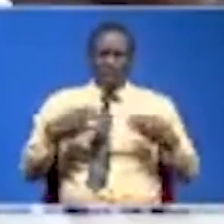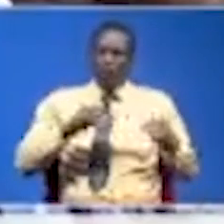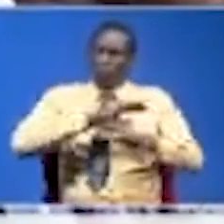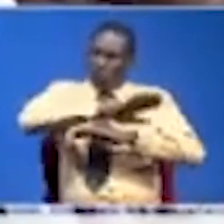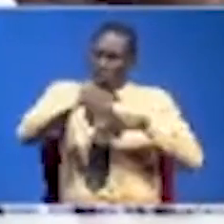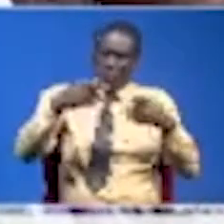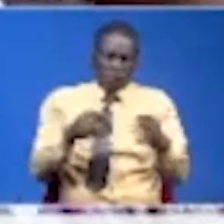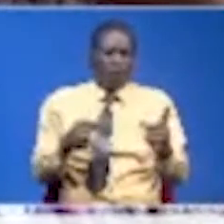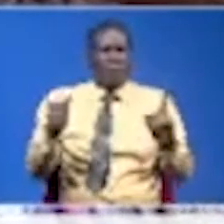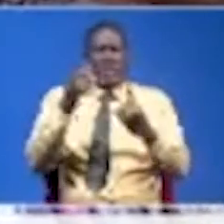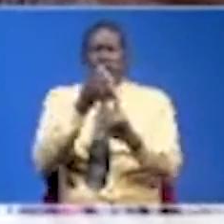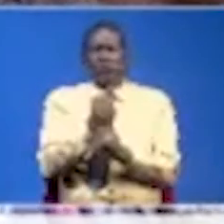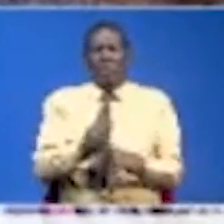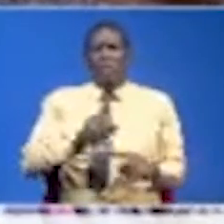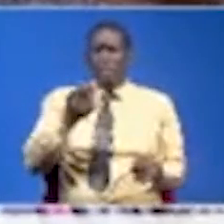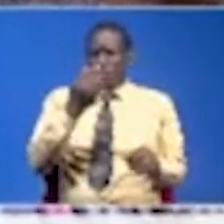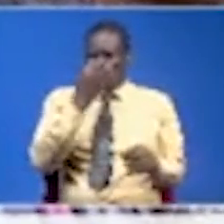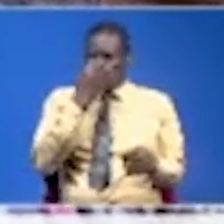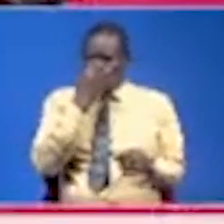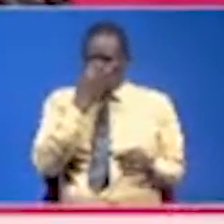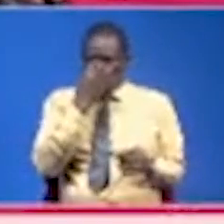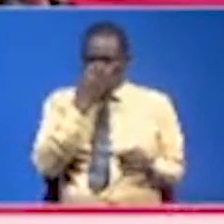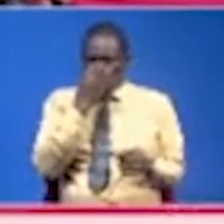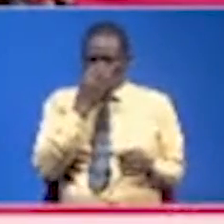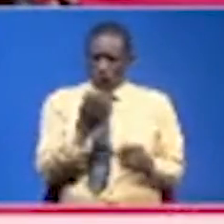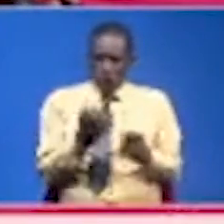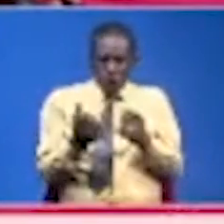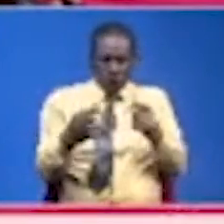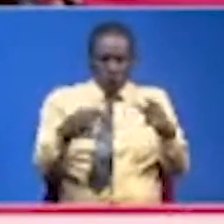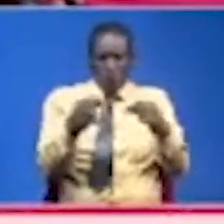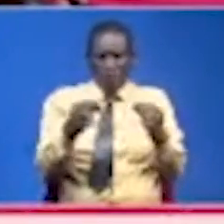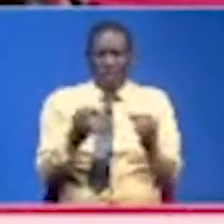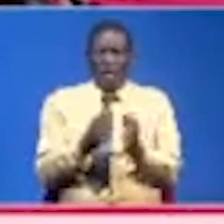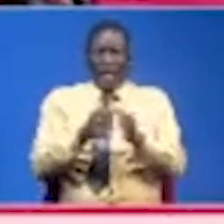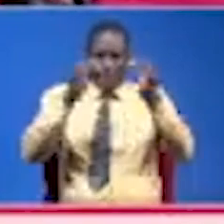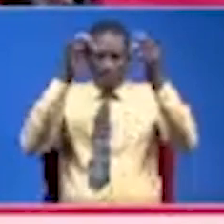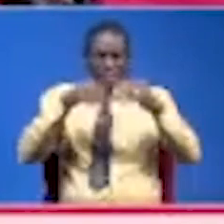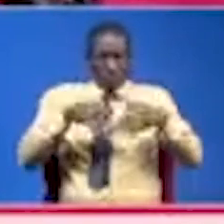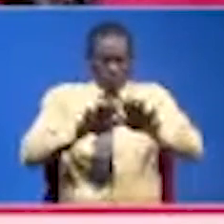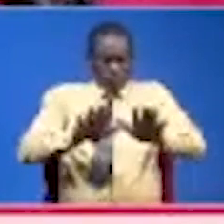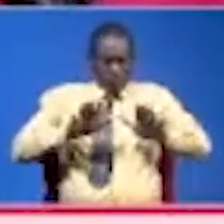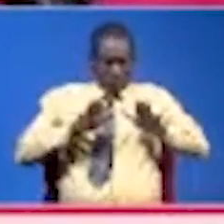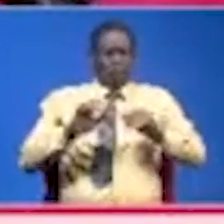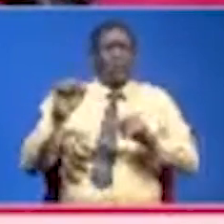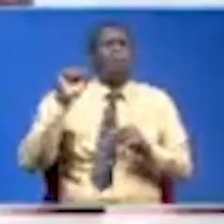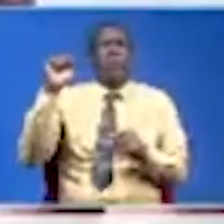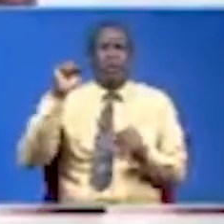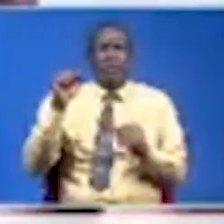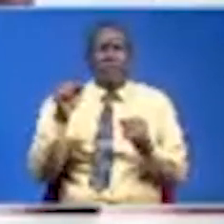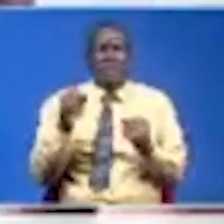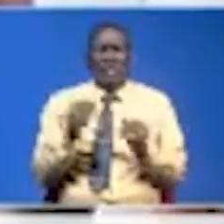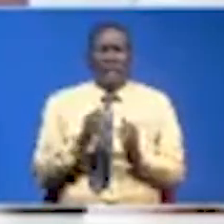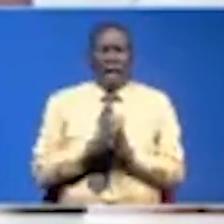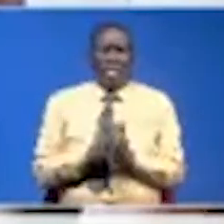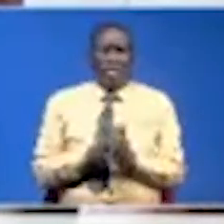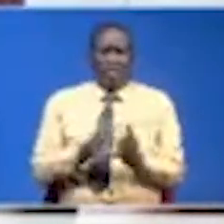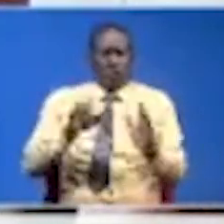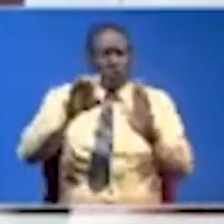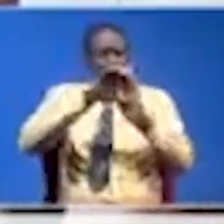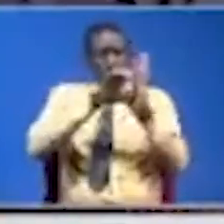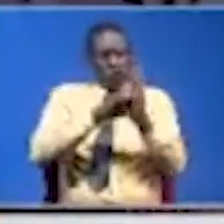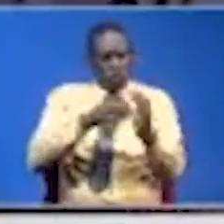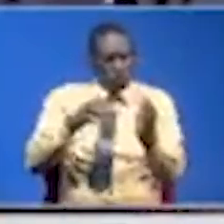true. Rais William Ruto amekuwa mchache wa maneno, akaamua kujitenga na siasa na kivangaito cha kikatiba